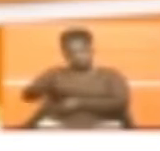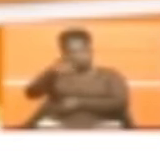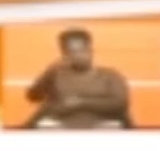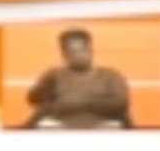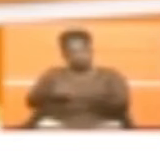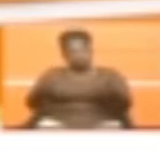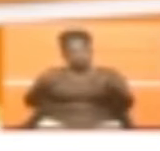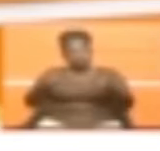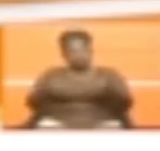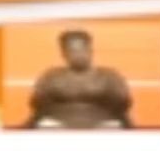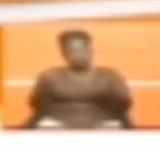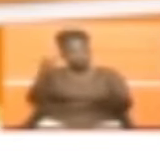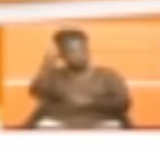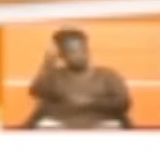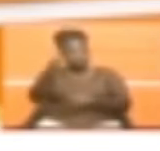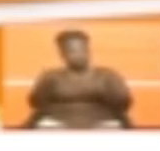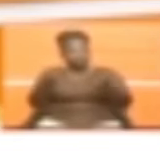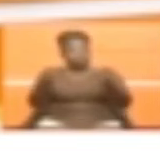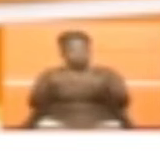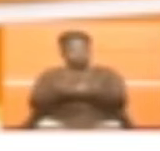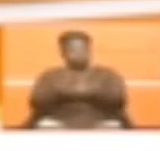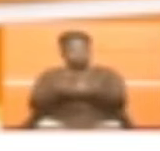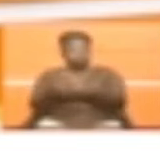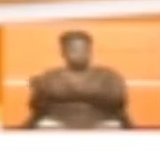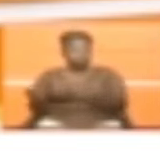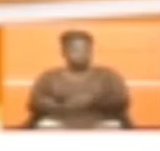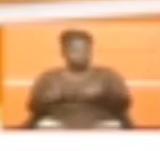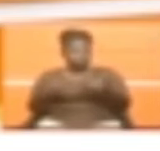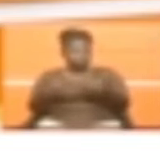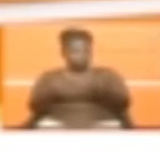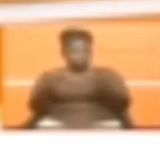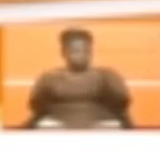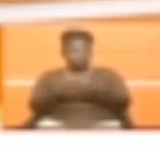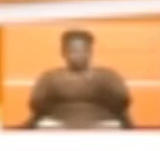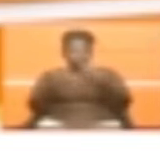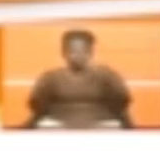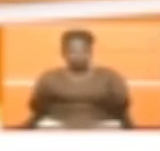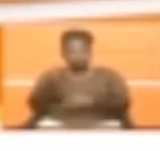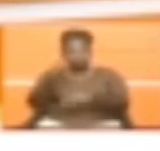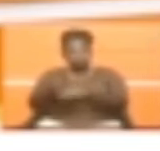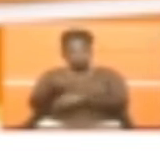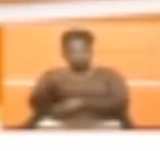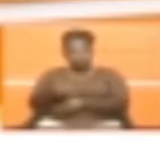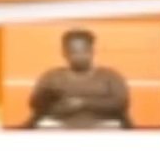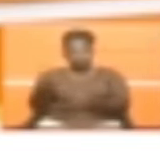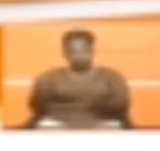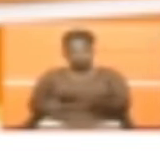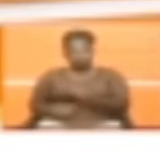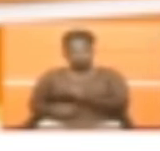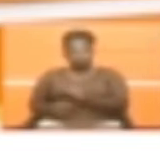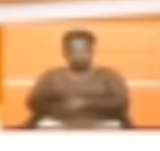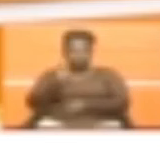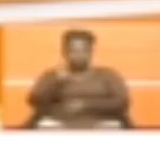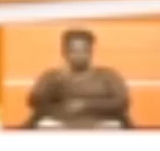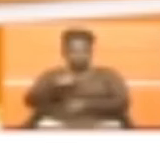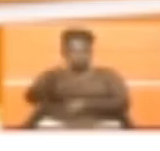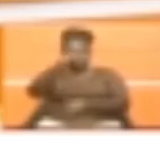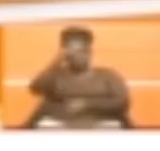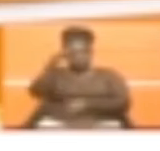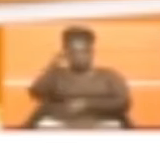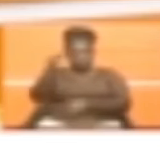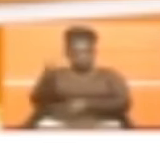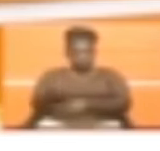ne ndoza zaabwe na moyo malamaji byonna bitukuletedde mu katali konfufu nkwebaza okulaba kede TV 1 nze kuteesa jujuyamus ne